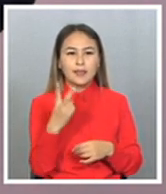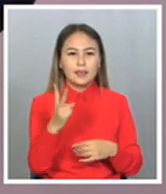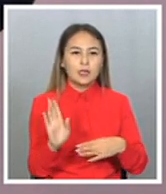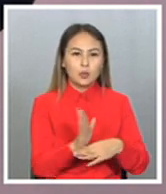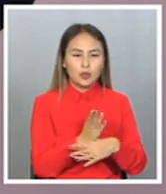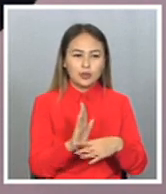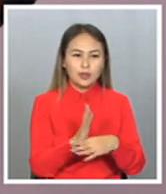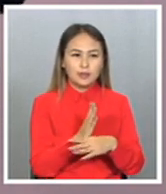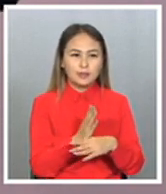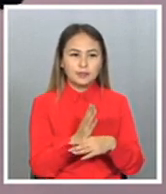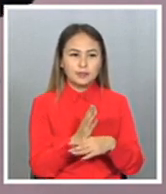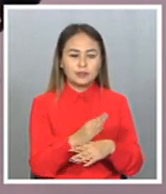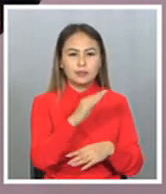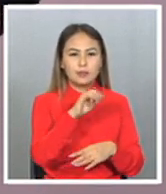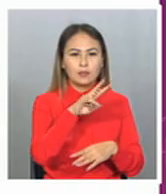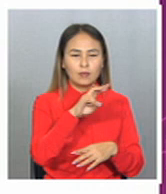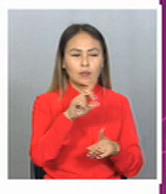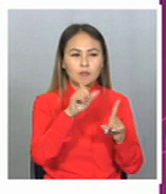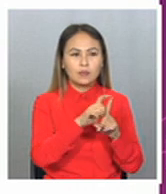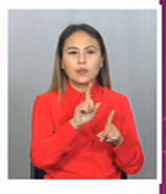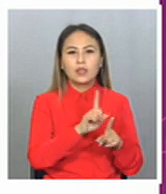бөлінеді. Жалаң сөйлем дегеніміз не?